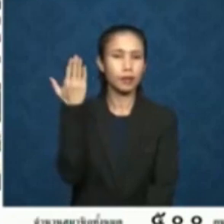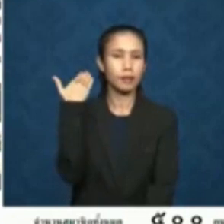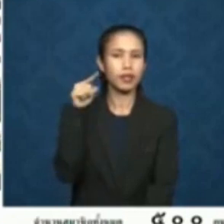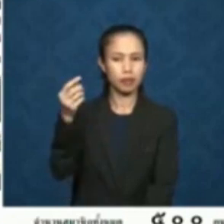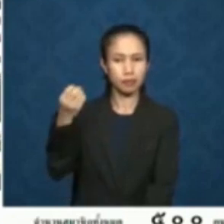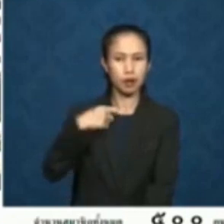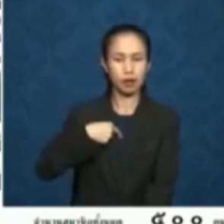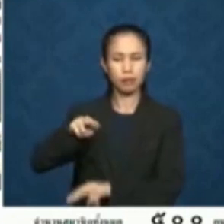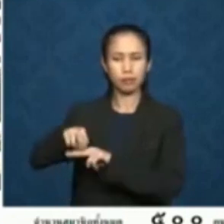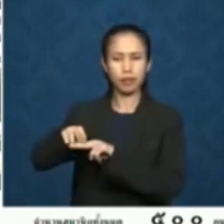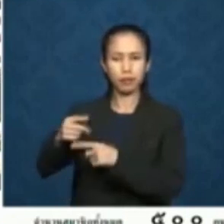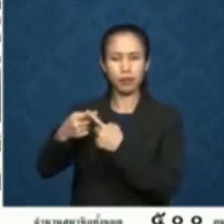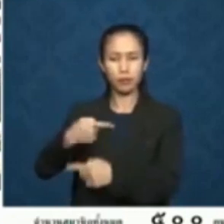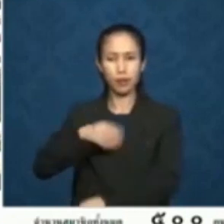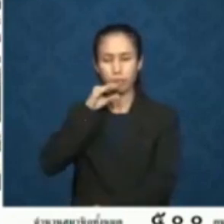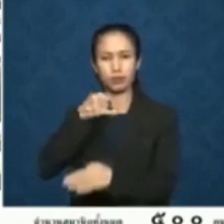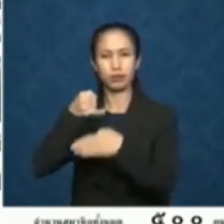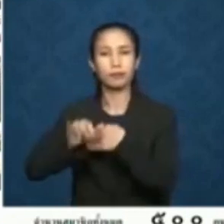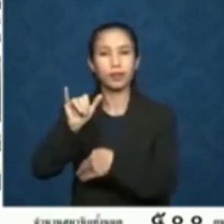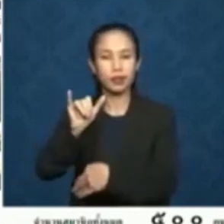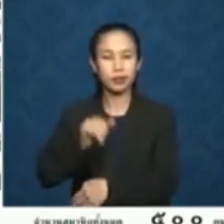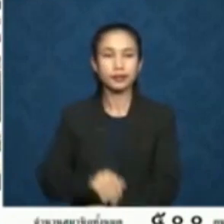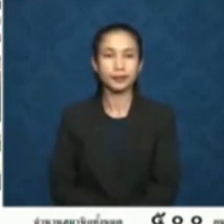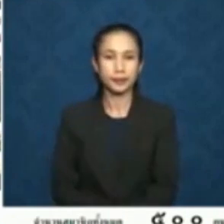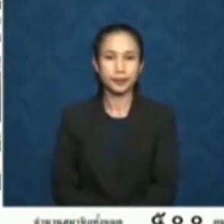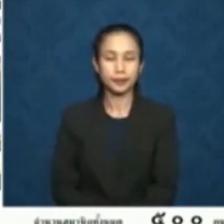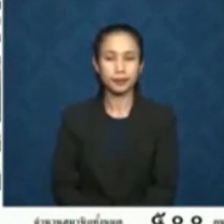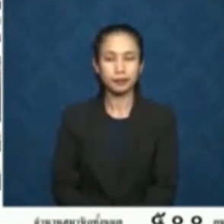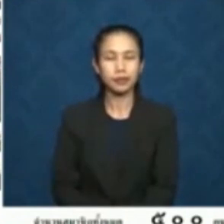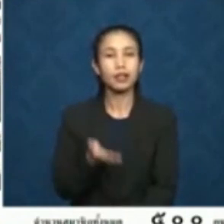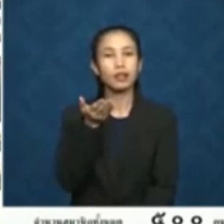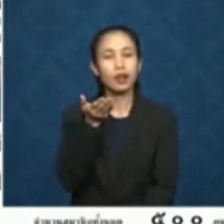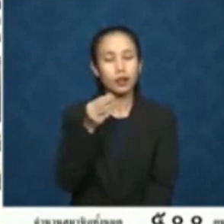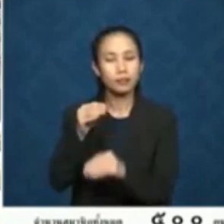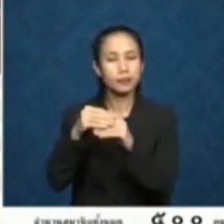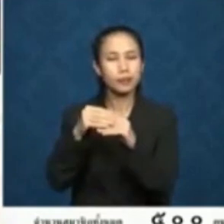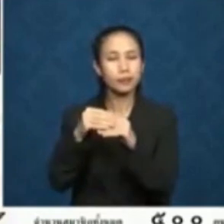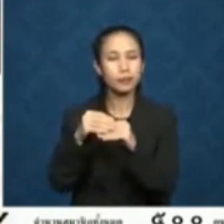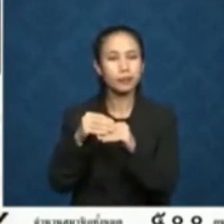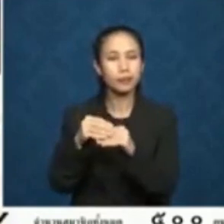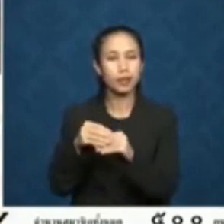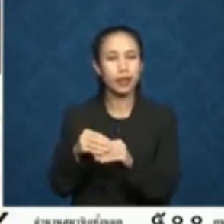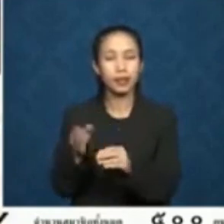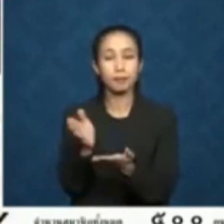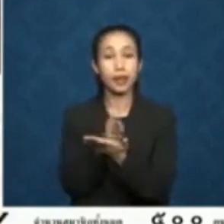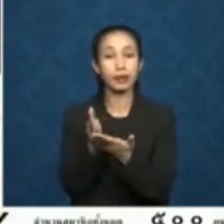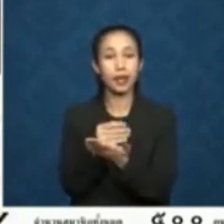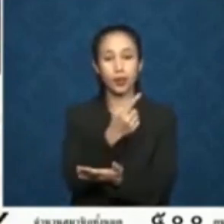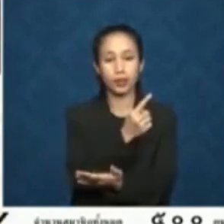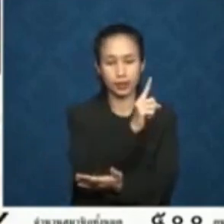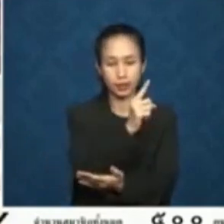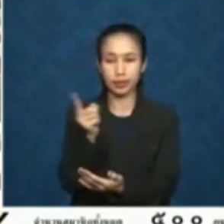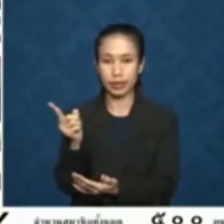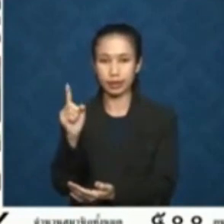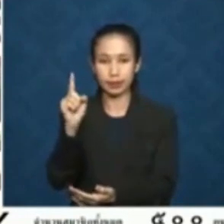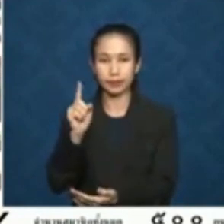ได้ครับ ท่านประธานที่เคารพครับตะกี้ท่านประธานให้ผมนั่งโดยที่ผมยังพูดไม่สนิทน้ํานะครับ เดี๋ยวขอให้อีกท่